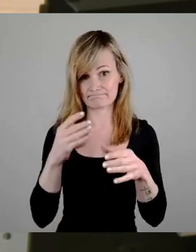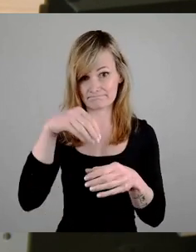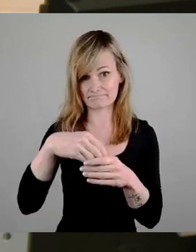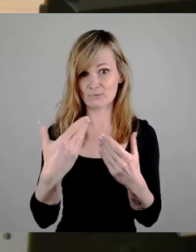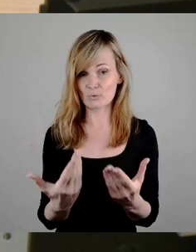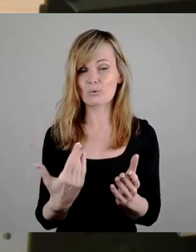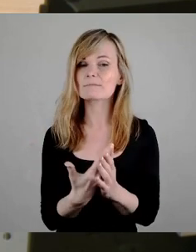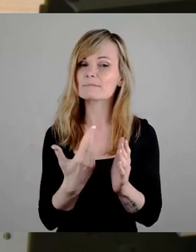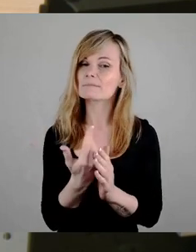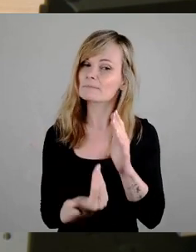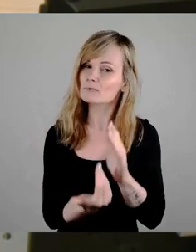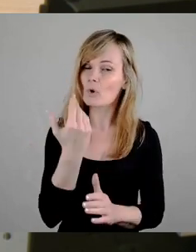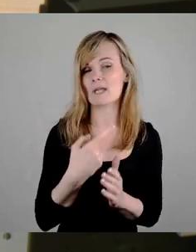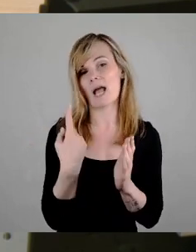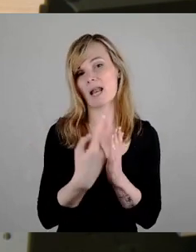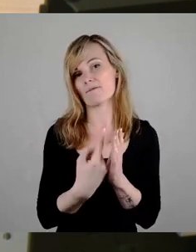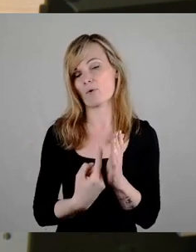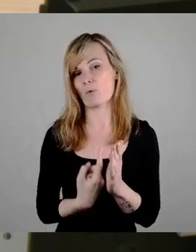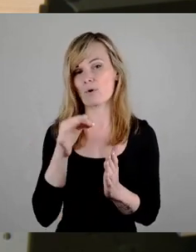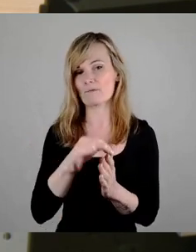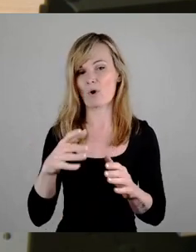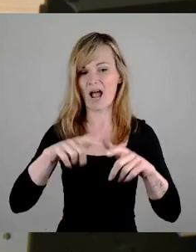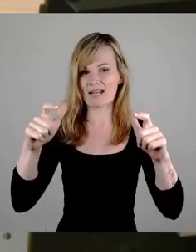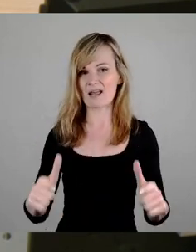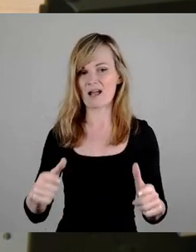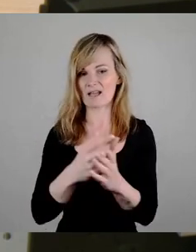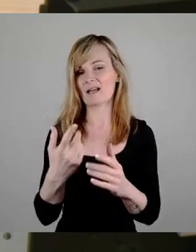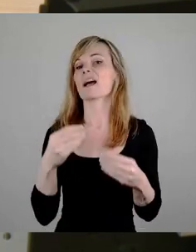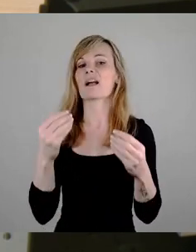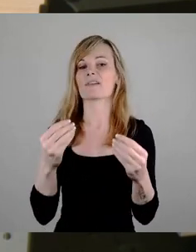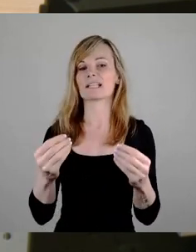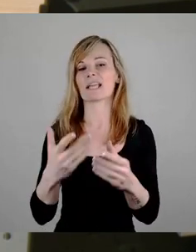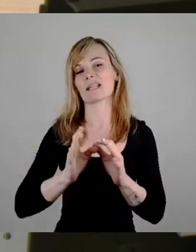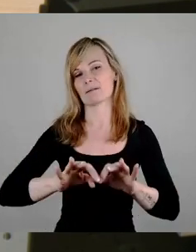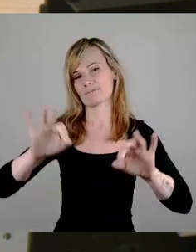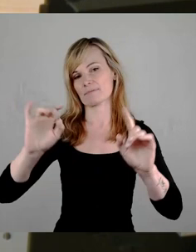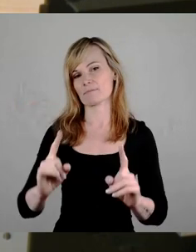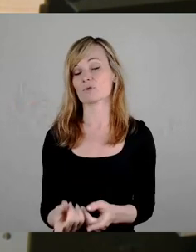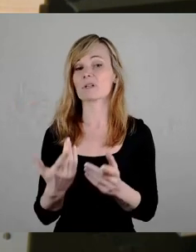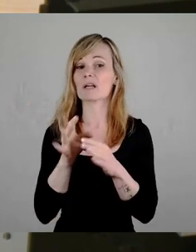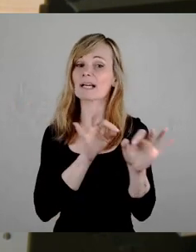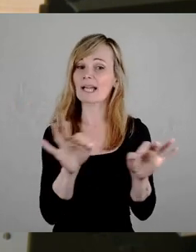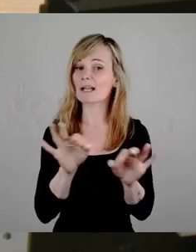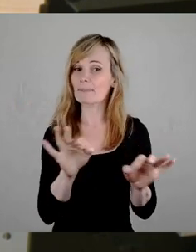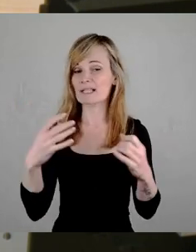Anforderungen an die Qualität der Anlagen. Um regelmäßig trainieren zu können, braucht es auch